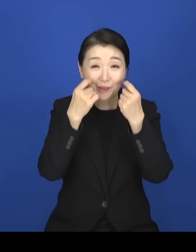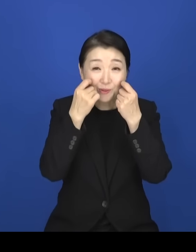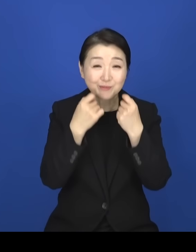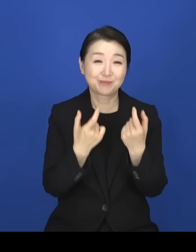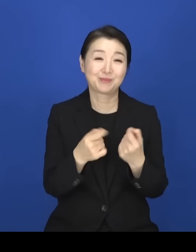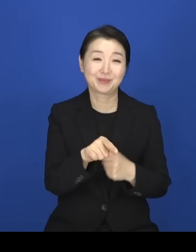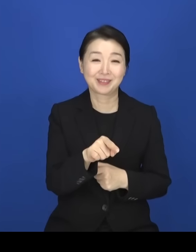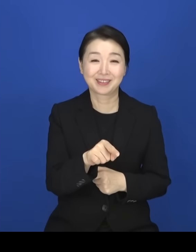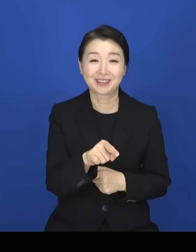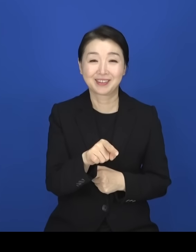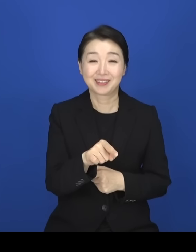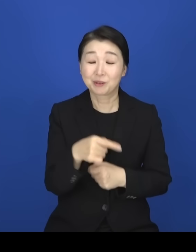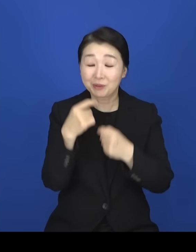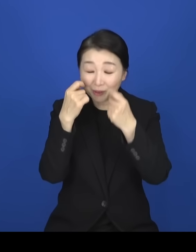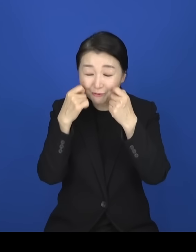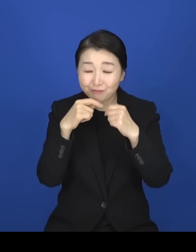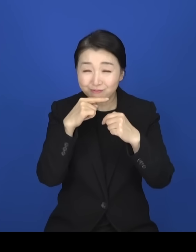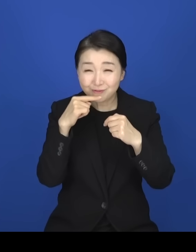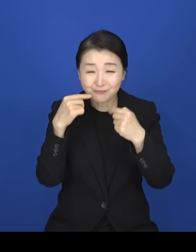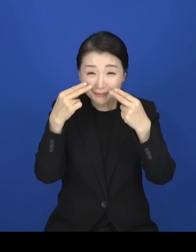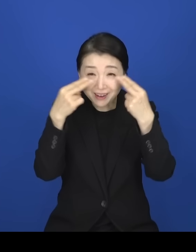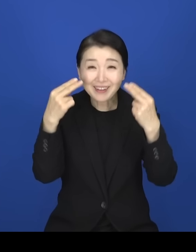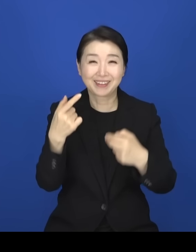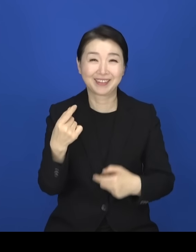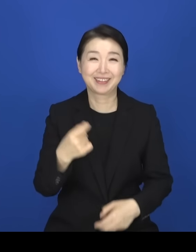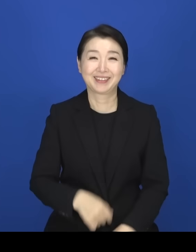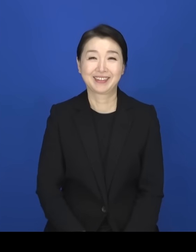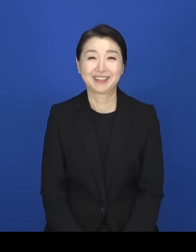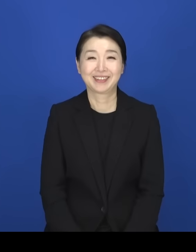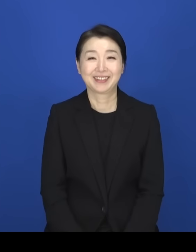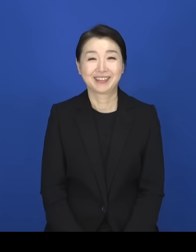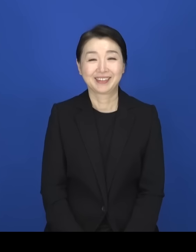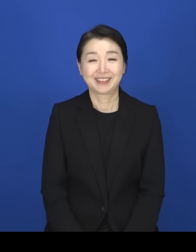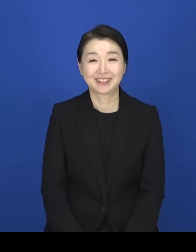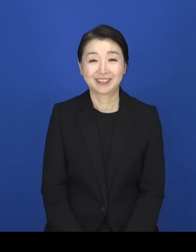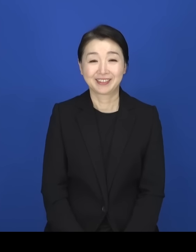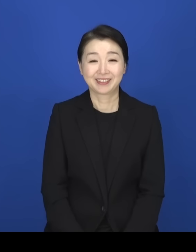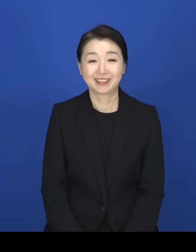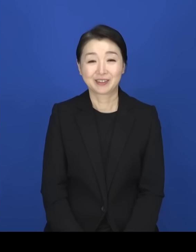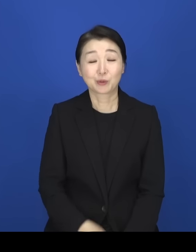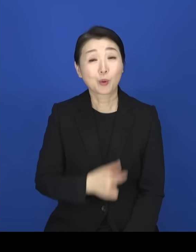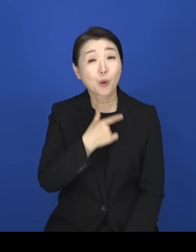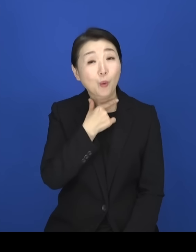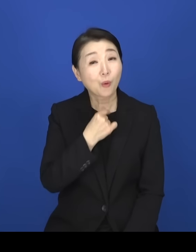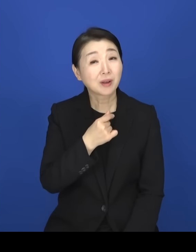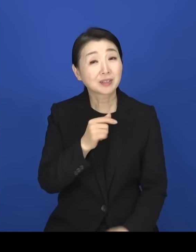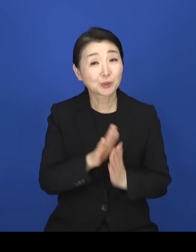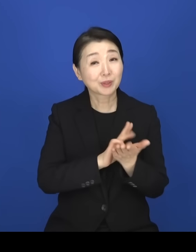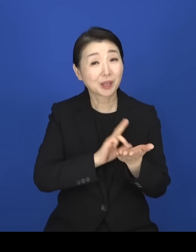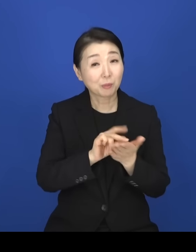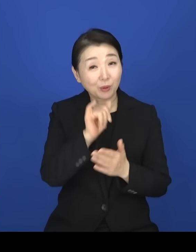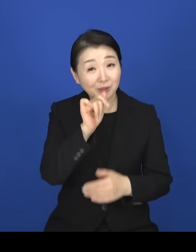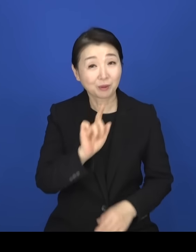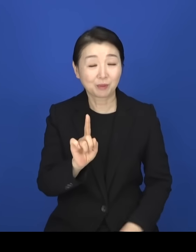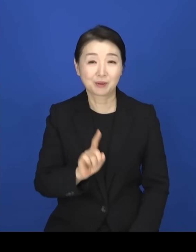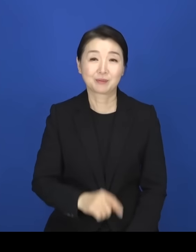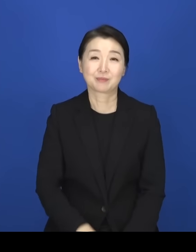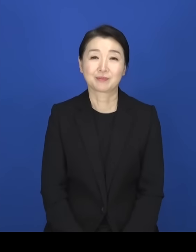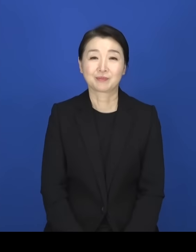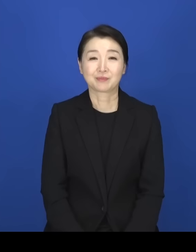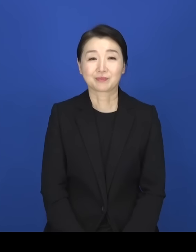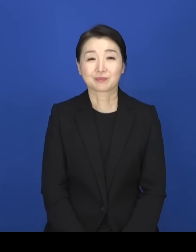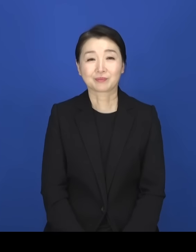흘리는 거 보니까 또 이렇게 눈이 빨개졌어요. 앞으로 또 마지막으로 뭐 소망이 있어요? 기도 제목 같은 거? 기도 제목이요. 예.